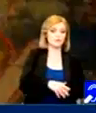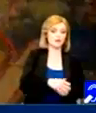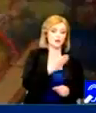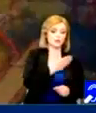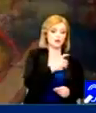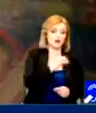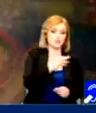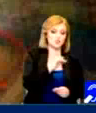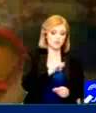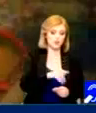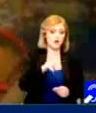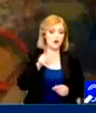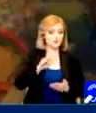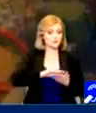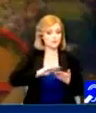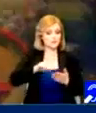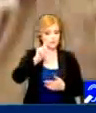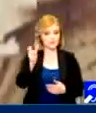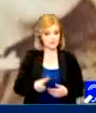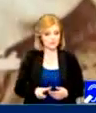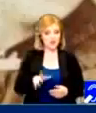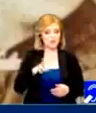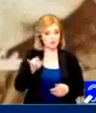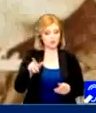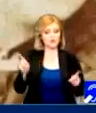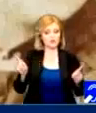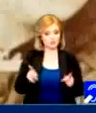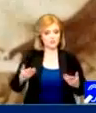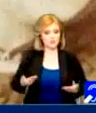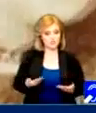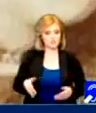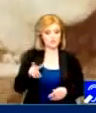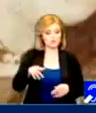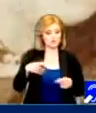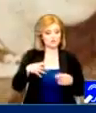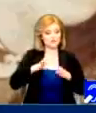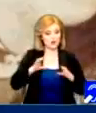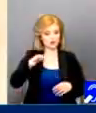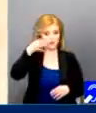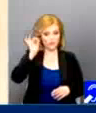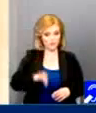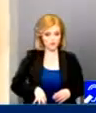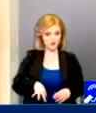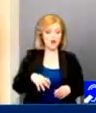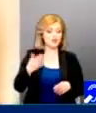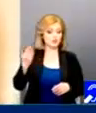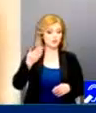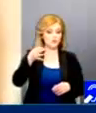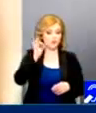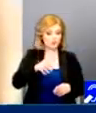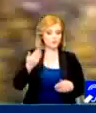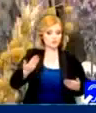desena și cocheta cu dramaturgia. Destinul ei scurt din această lume a purtat-o prin multe experiențe, pe care le putem descoperi citind